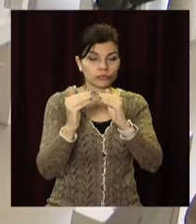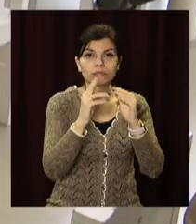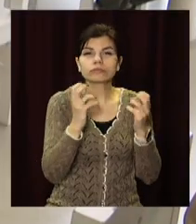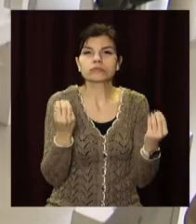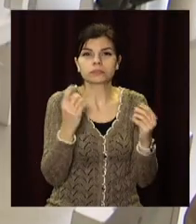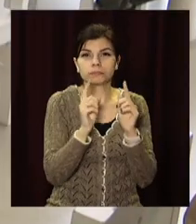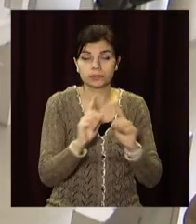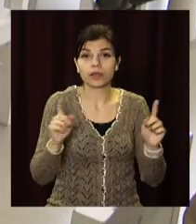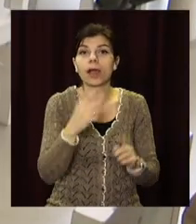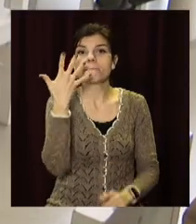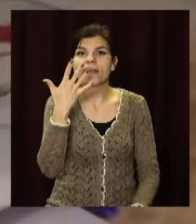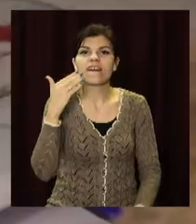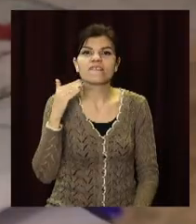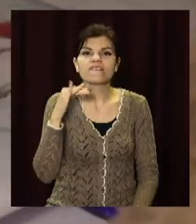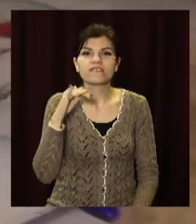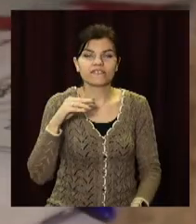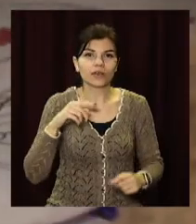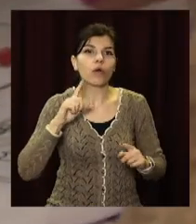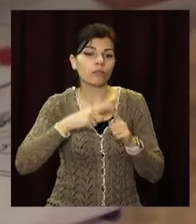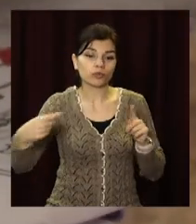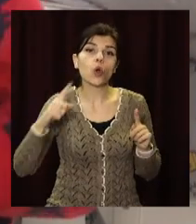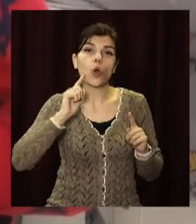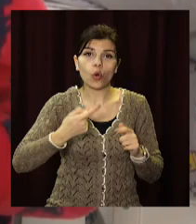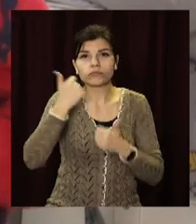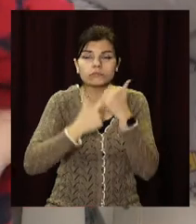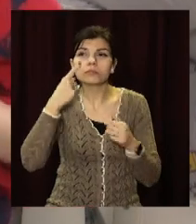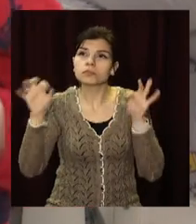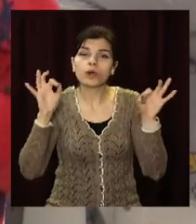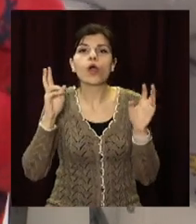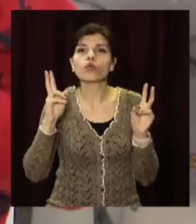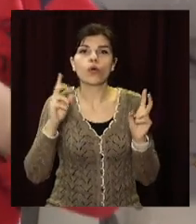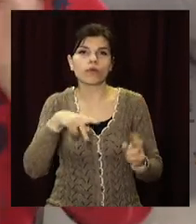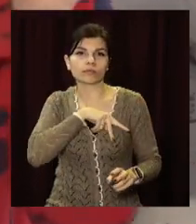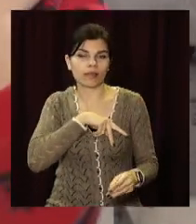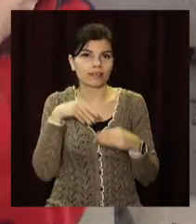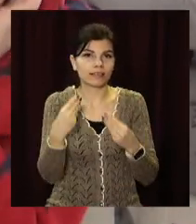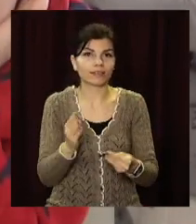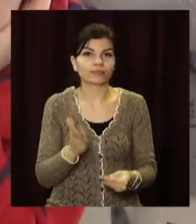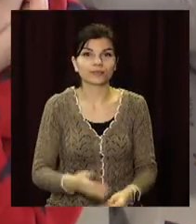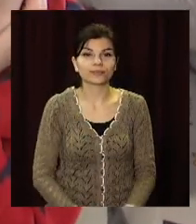родзинками. 5 фіналістів визначать протягом року. Альона Вітрова, Данила Мага, Open News, телеканал «Відкритий».